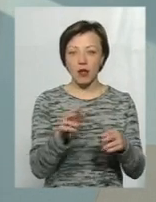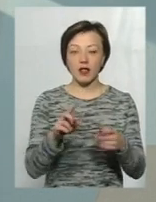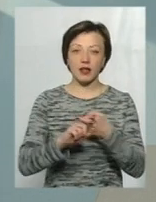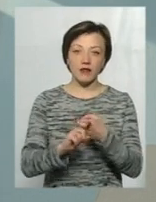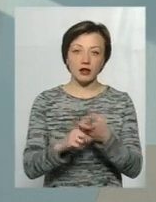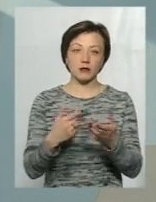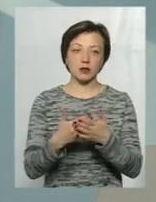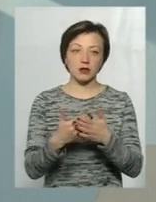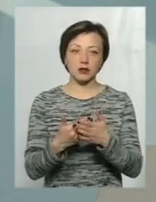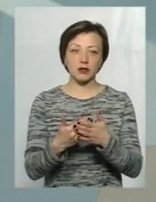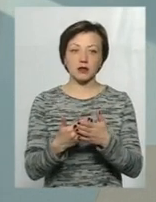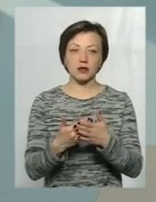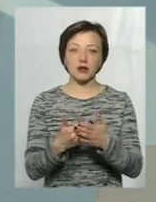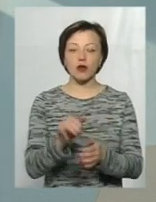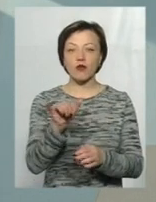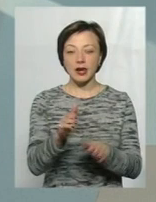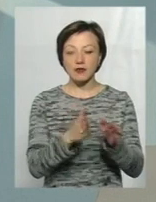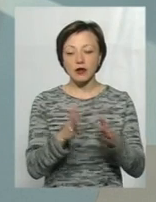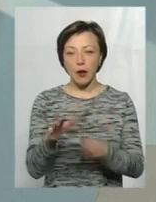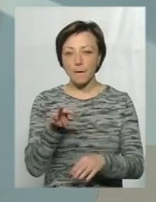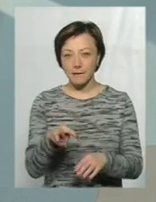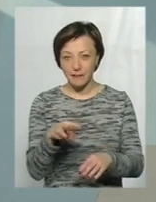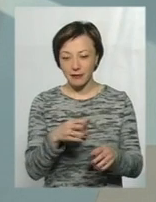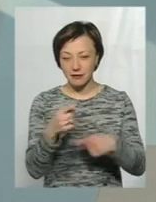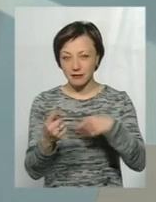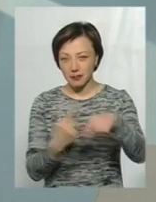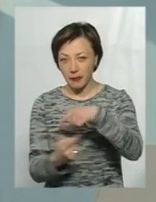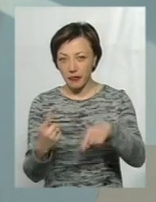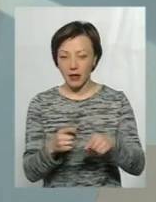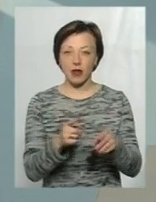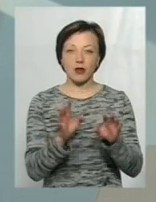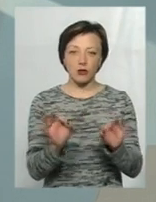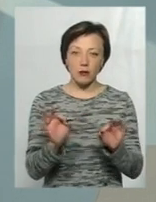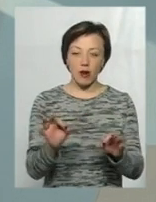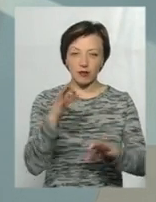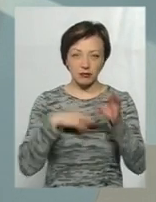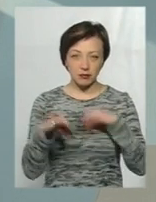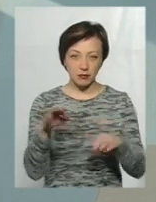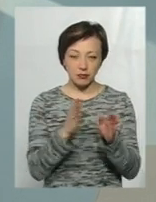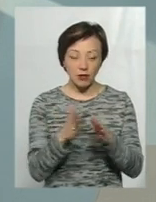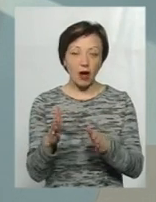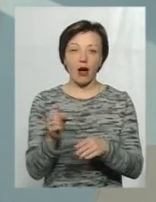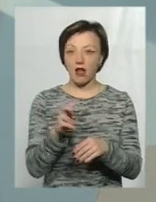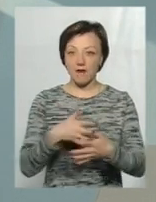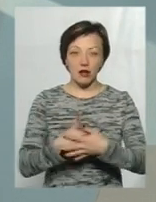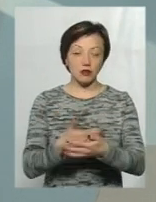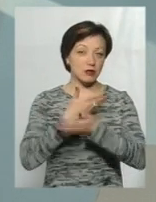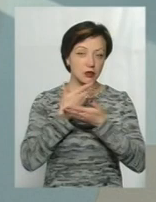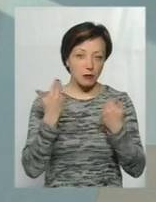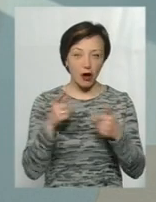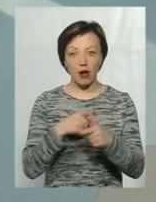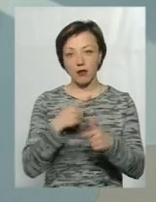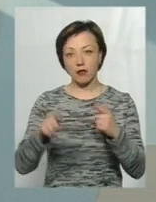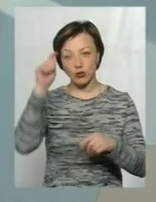була причина, там чи вас відрегулювали менструальний цикл, ви отримали консервативну терапію, а все-таки вагітності немає, чи